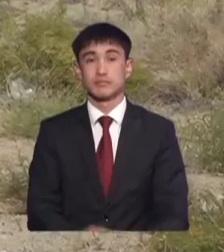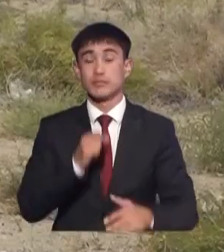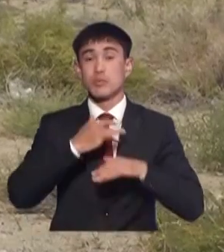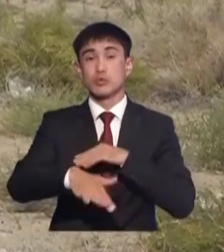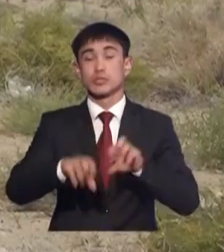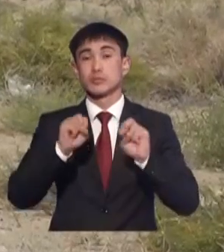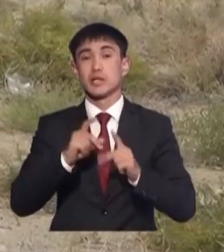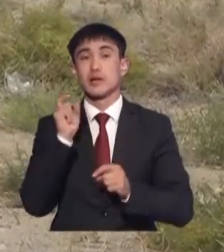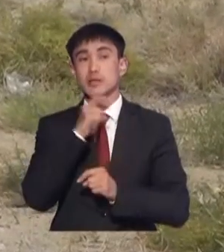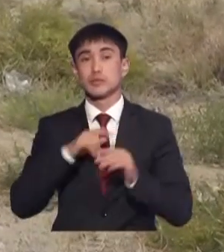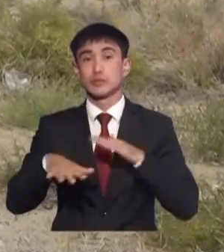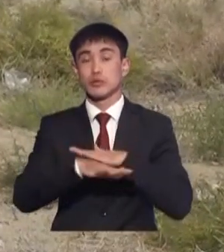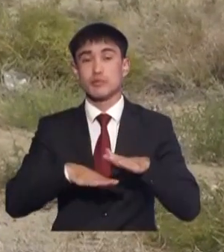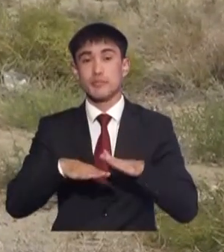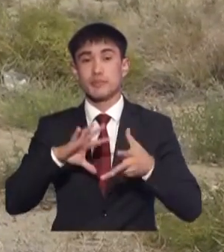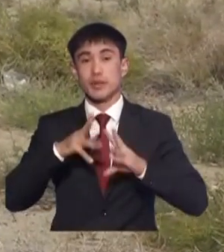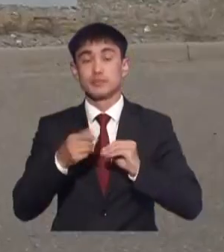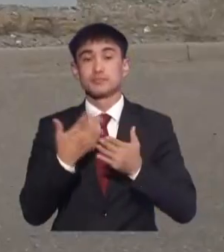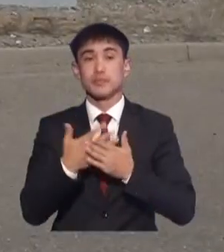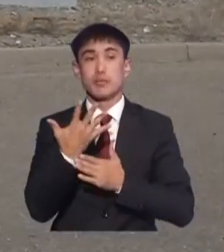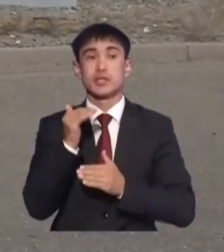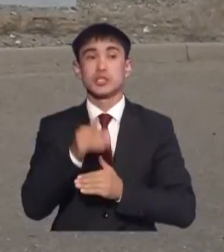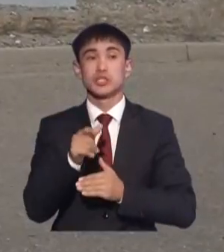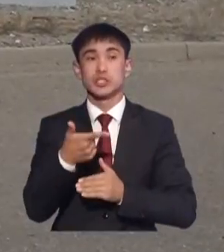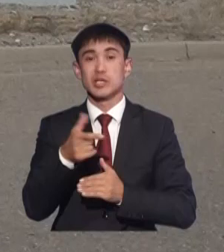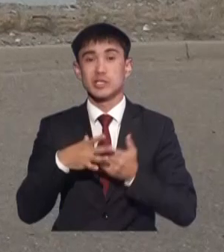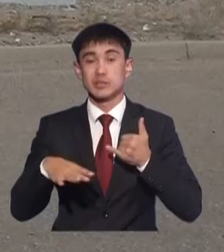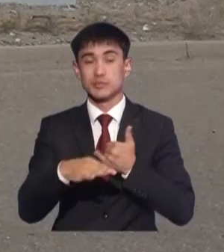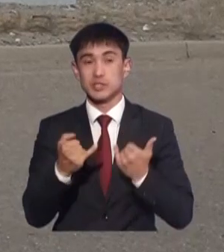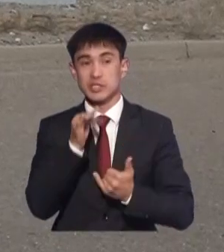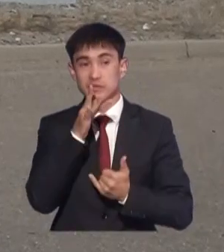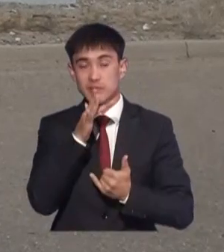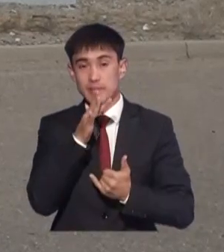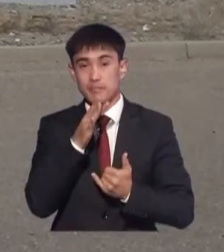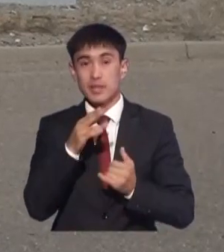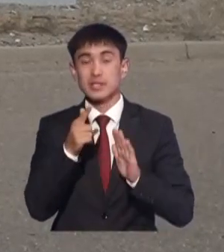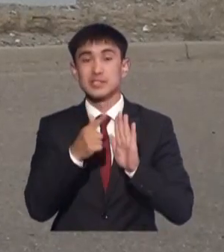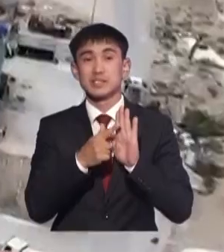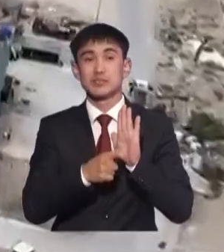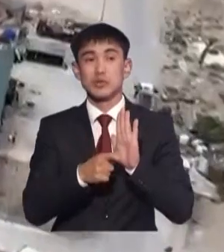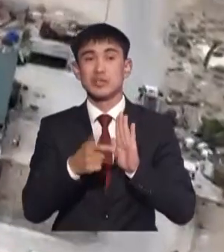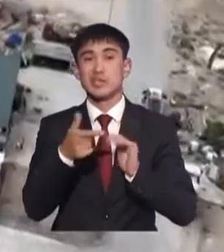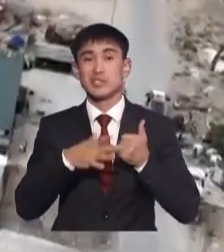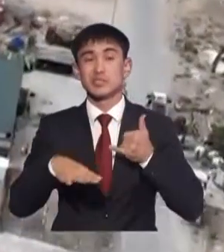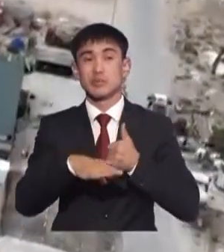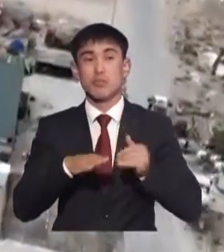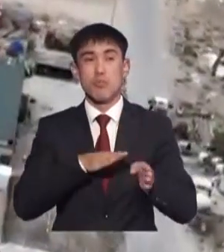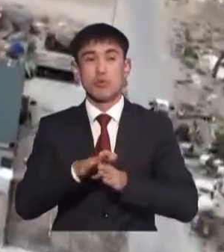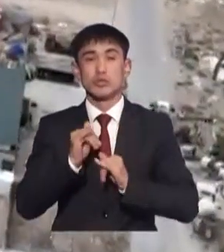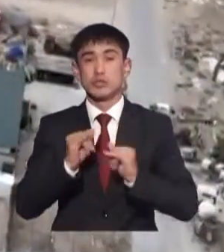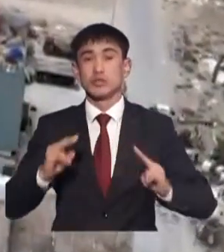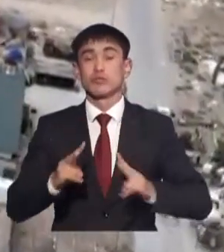Площадь специальной экономической зоны составляет примерно 5000 гектаров. В настоящее время на 700 гектарах уже полностью